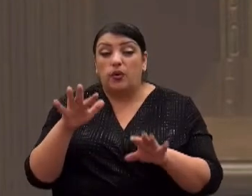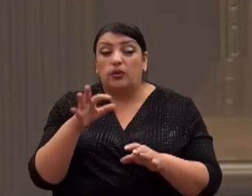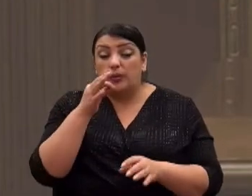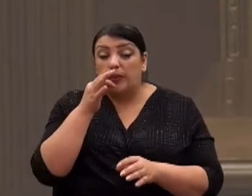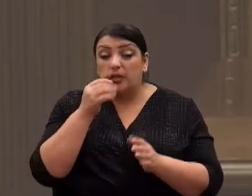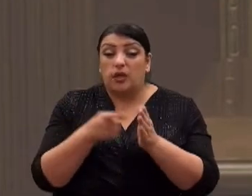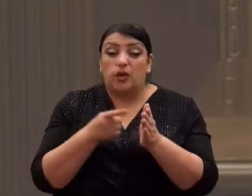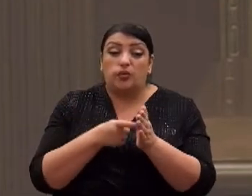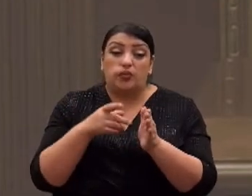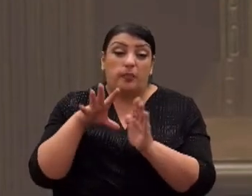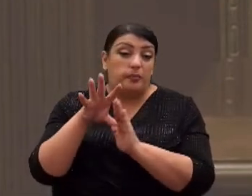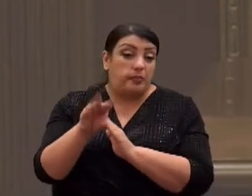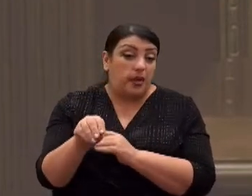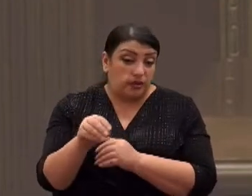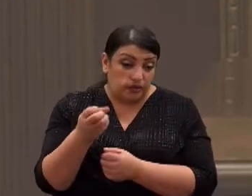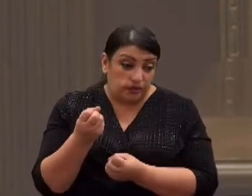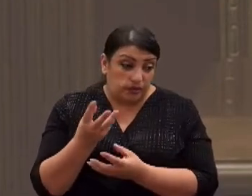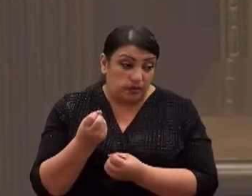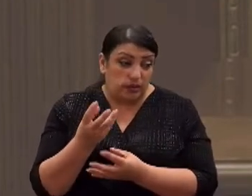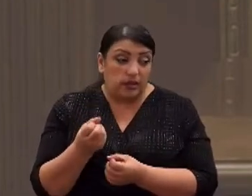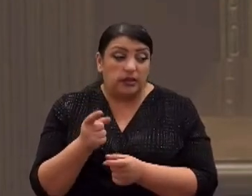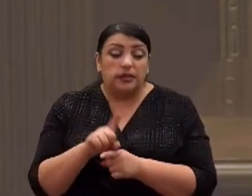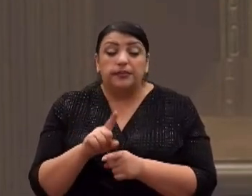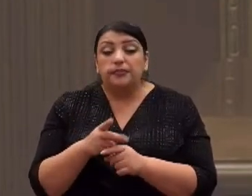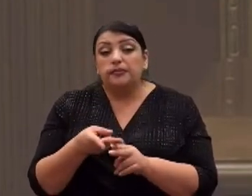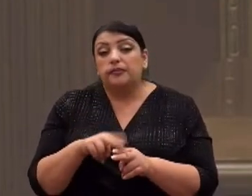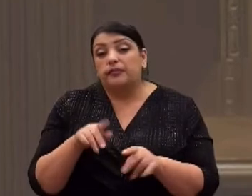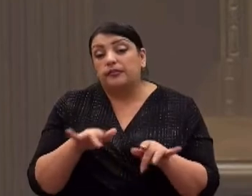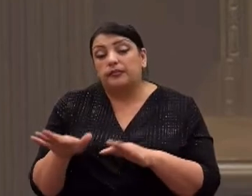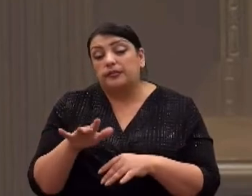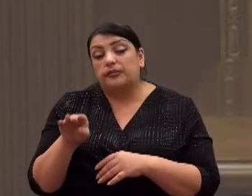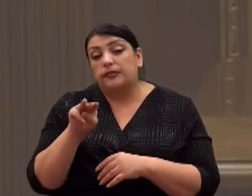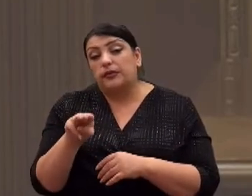քննության փուլում, և ըստ էության դա միակ գործողությունն է, որը Տիգրան